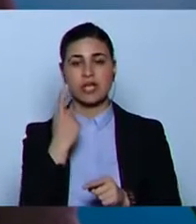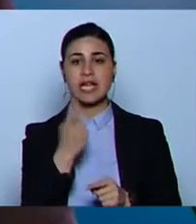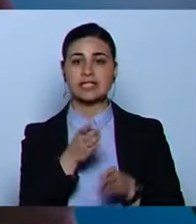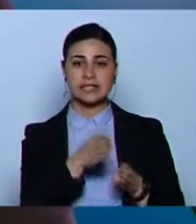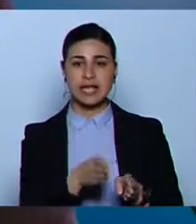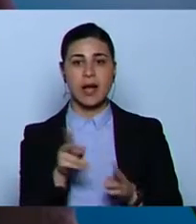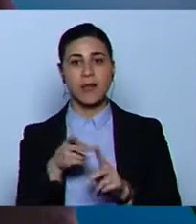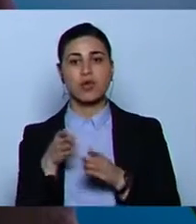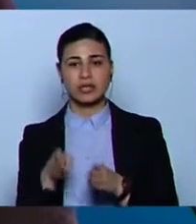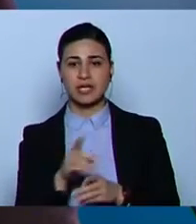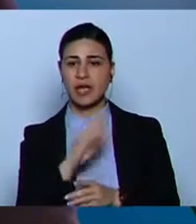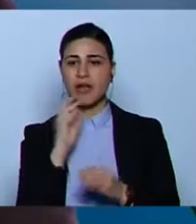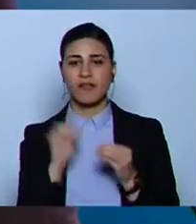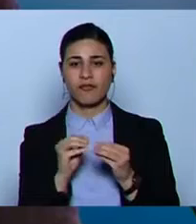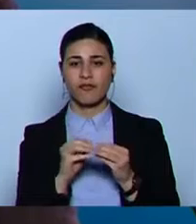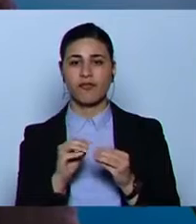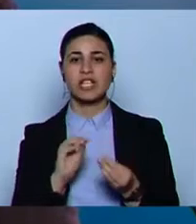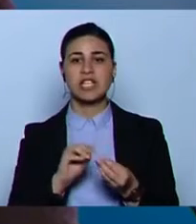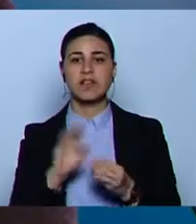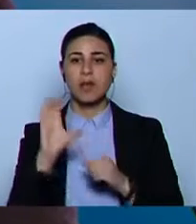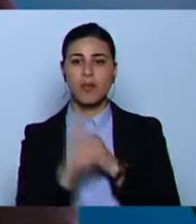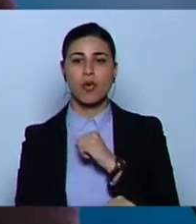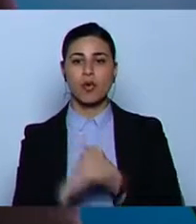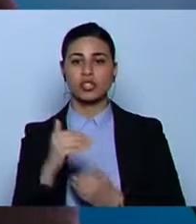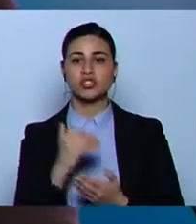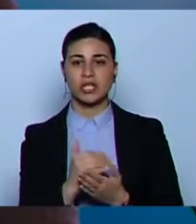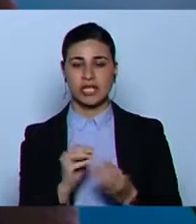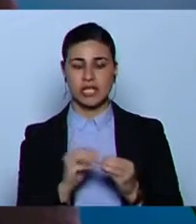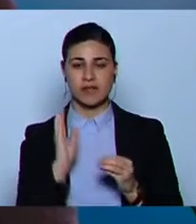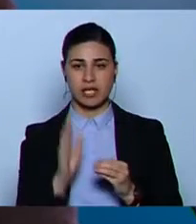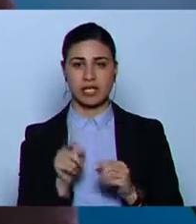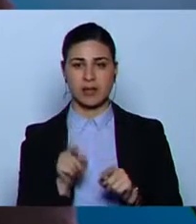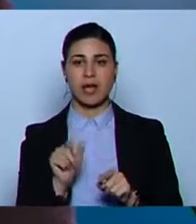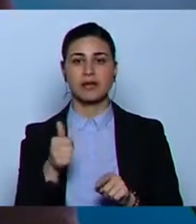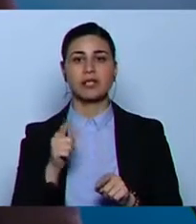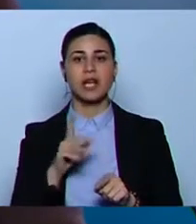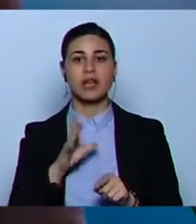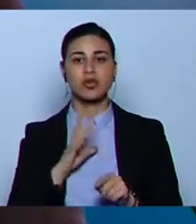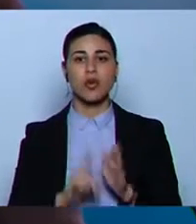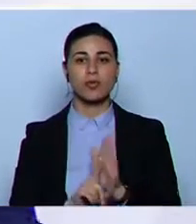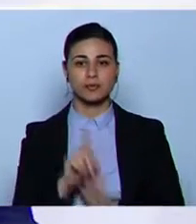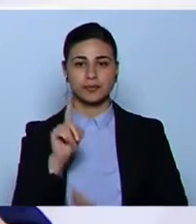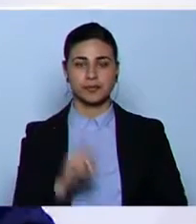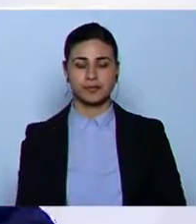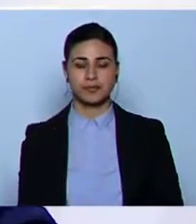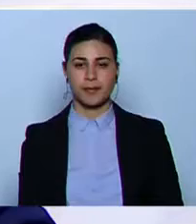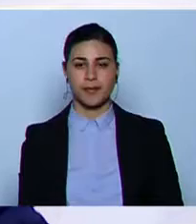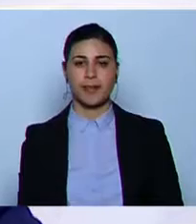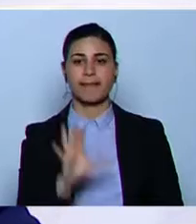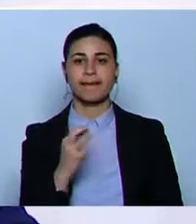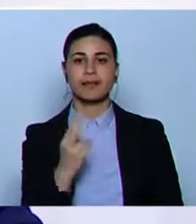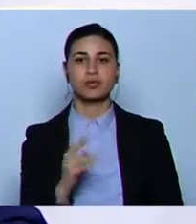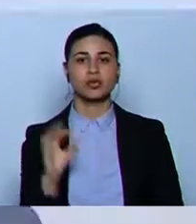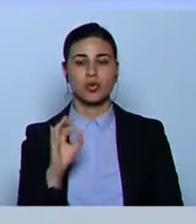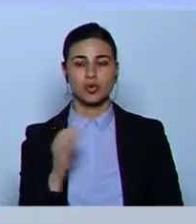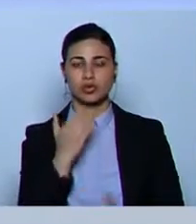მეორე გზით. ეს ნიშნავს აუცილებლად იგივე სისტემაზე დაბრუნებას, რომელი სისტემიდანაც ჩვენ გამოვედით. სოციალურ ასპექტთან დაკავშირებით, ბატონ